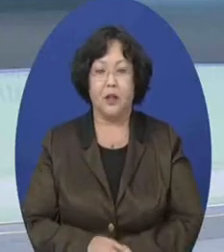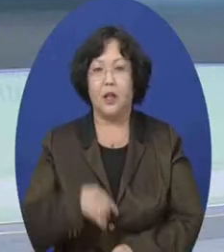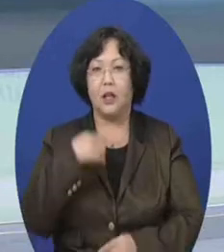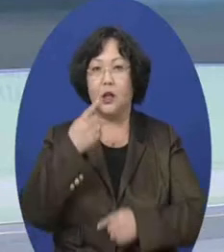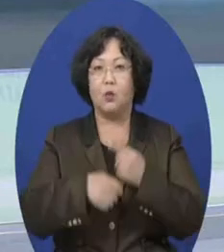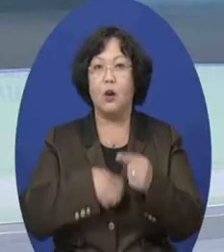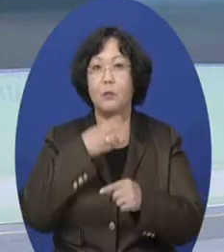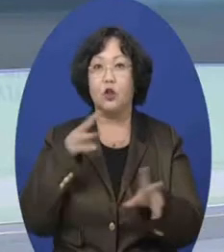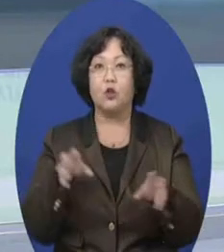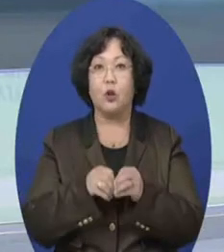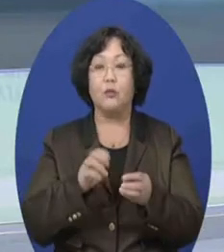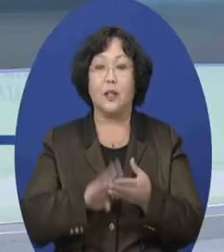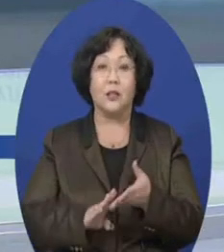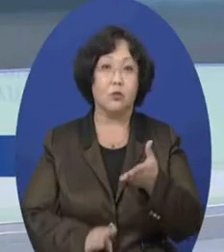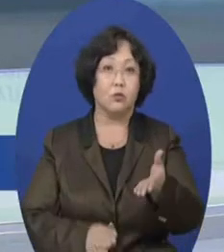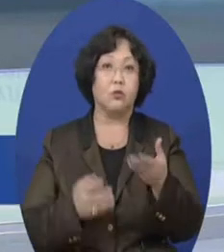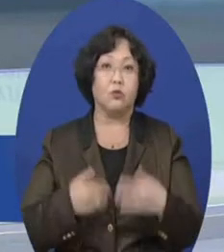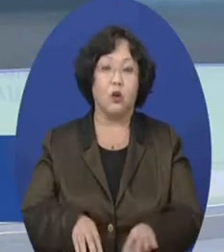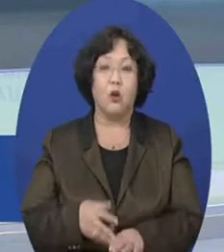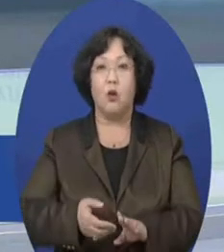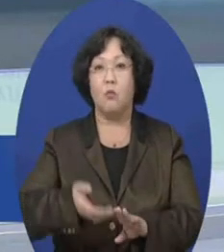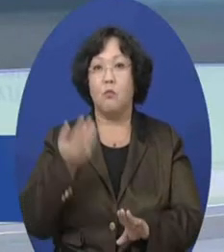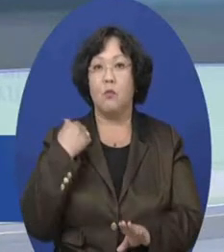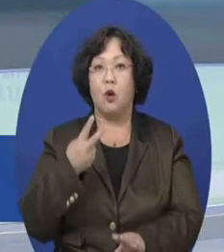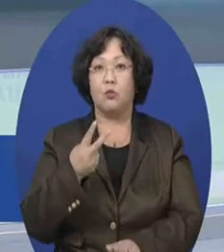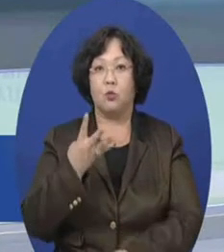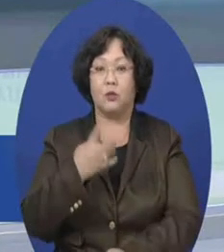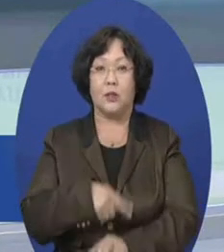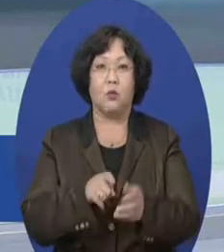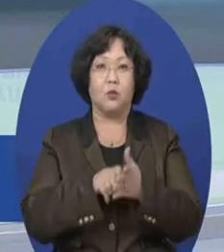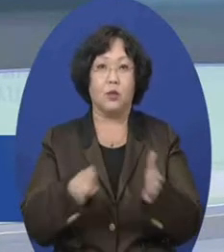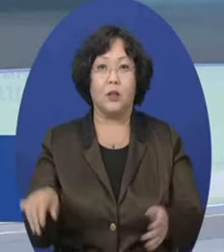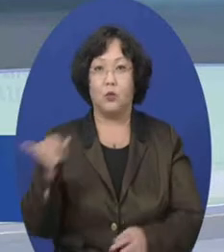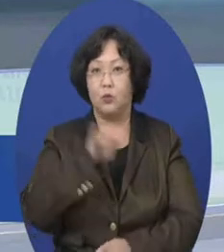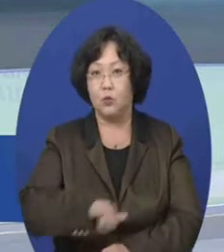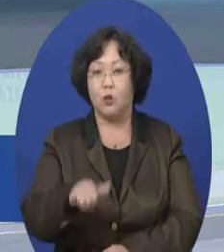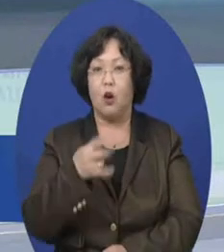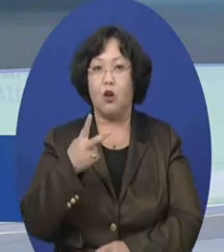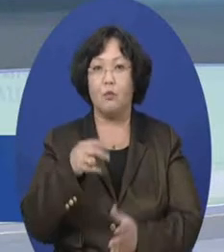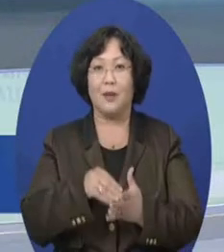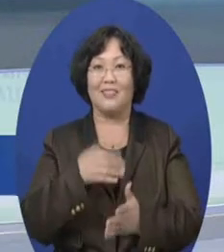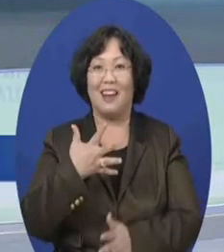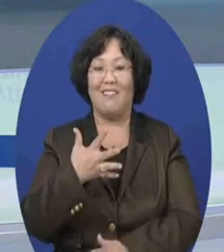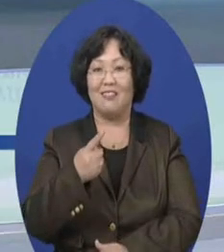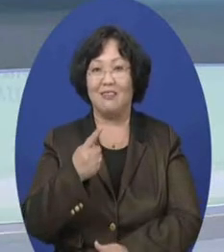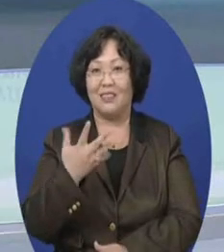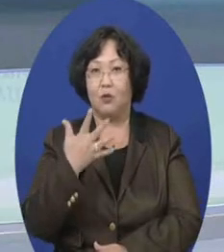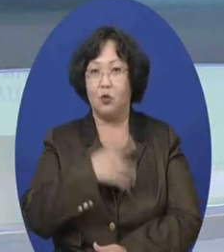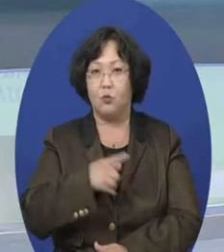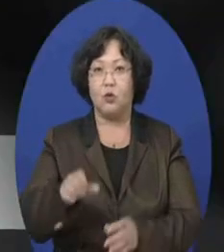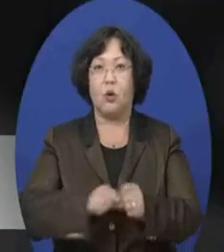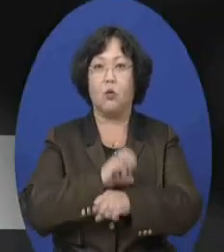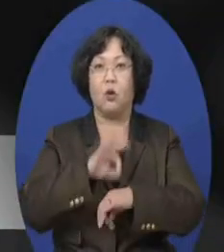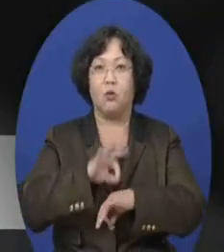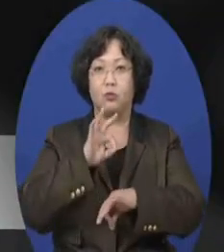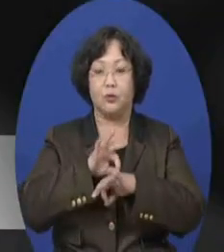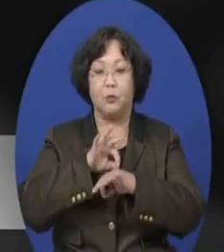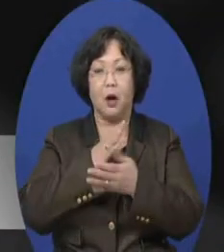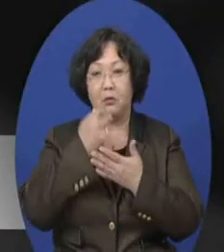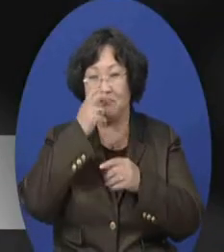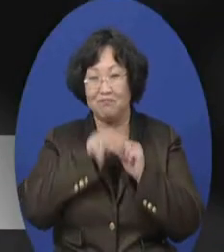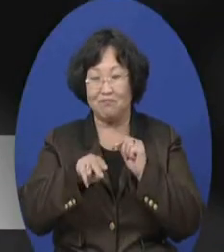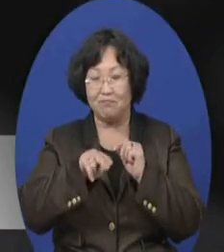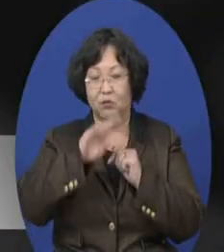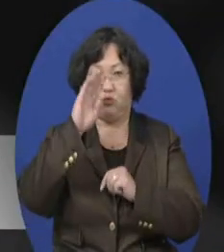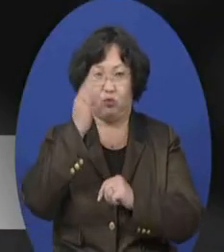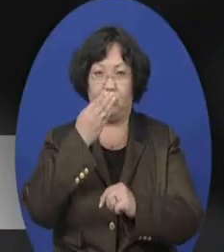бид тав хүнд мэдээний хэд өвчгийг танилцууллаа. Өнгөрсөн 24 цагийн хугацаанд улсын хэмжээнд 2515 хүнээс коронавирусны халдвар илэрч нийт